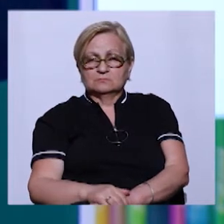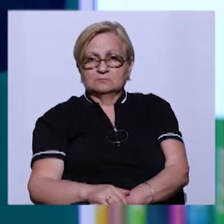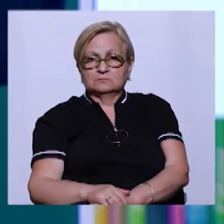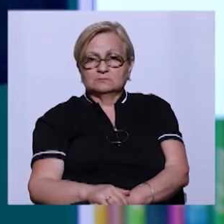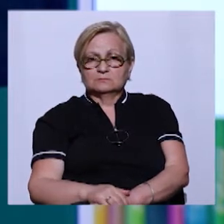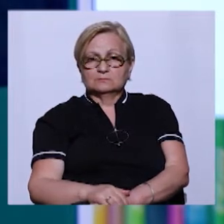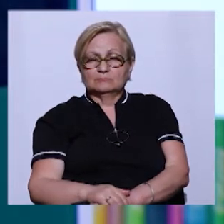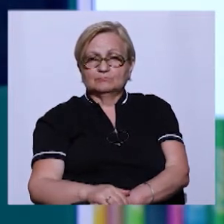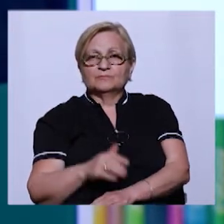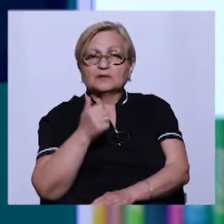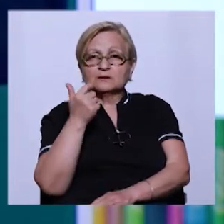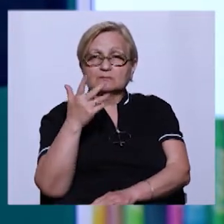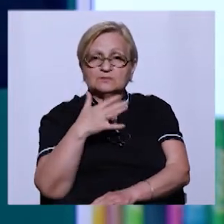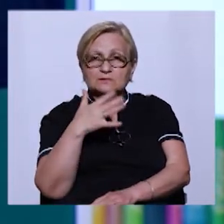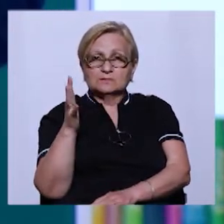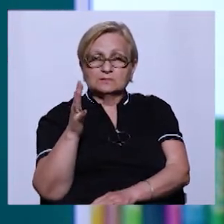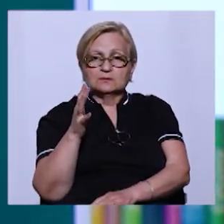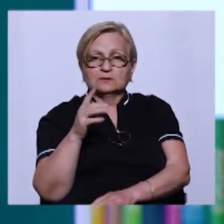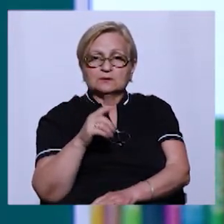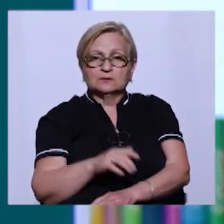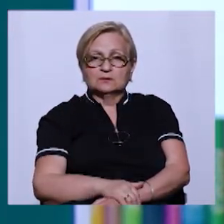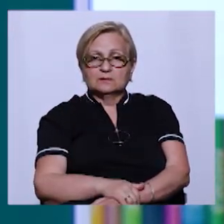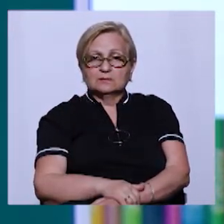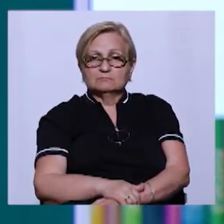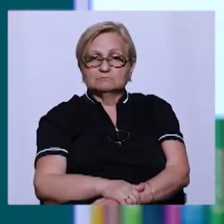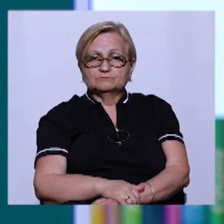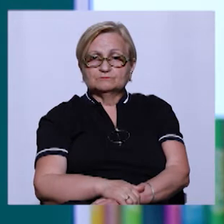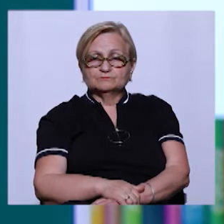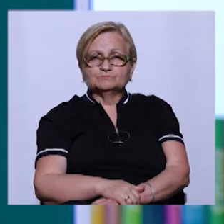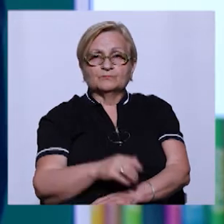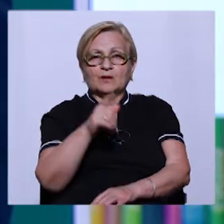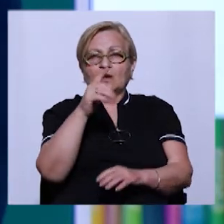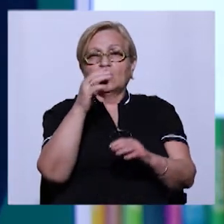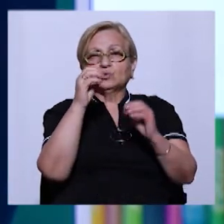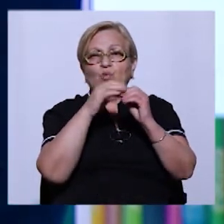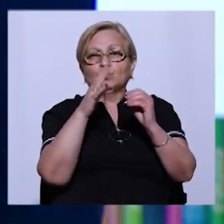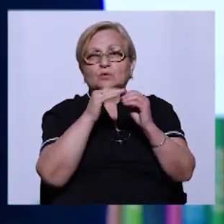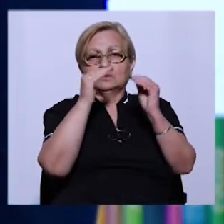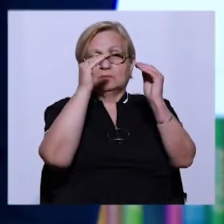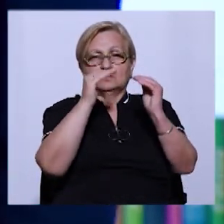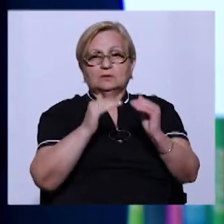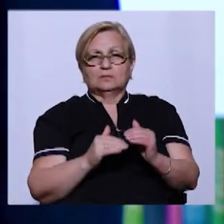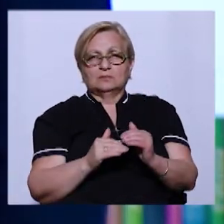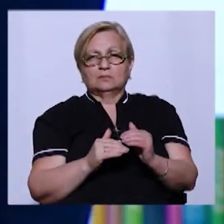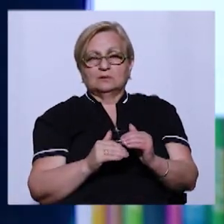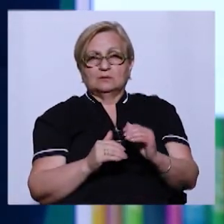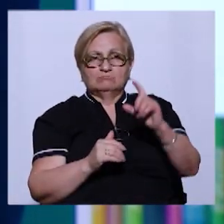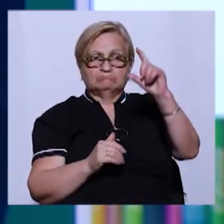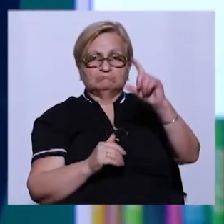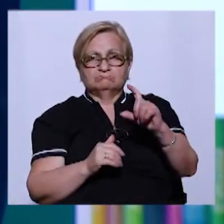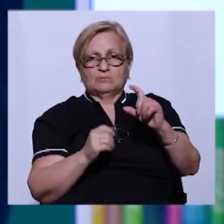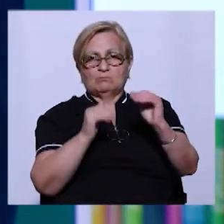რამდენი მეტი უნდა ქონოდა 15 გასა ეს ამან 15 ჩამოიწია აი სვეტოვანი იმით რომ წარმოვიდგინოთ